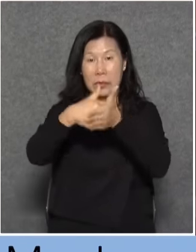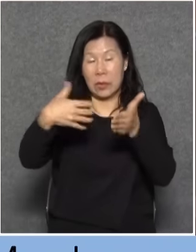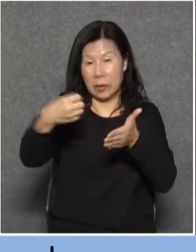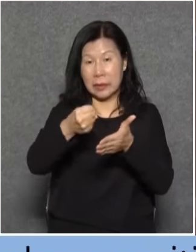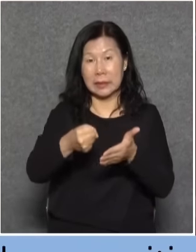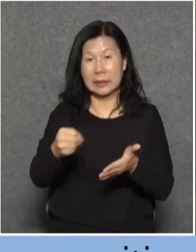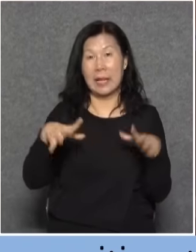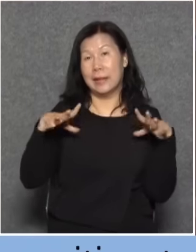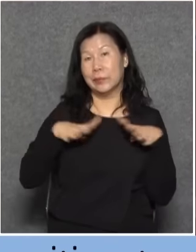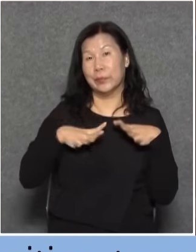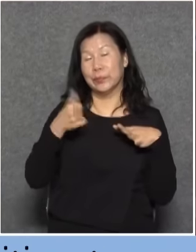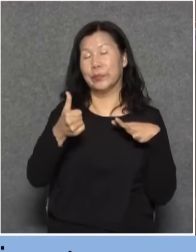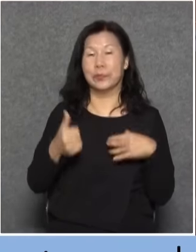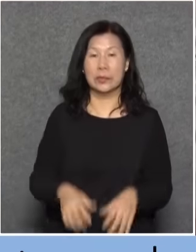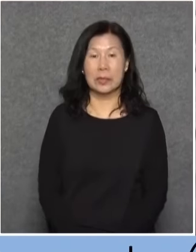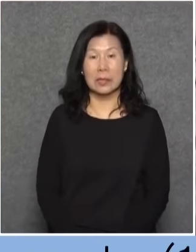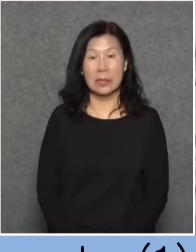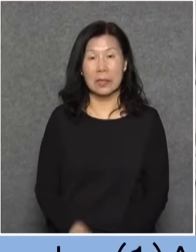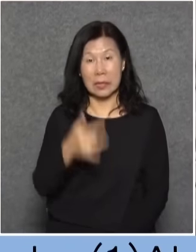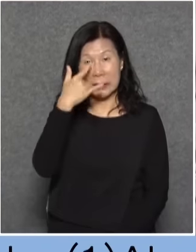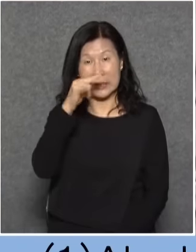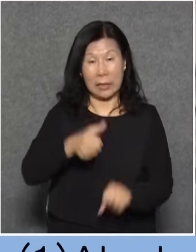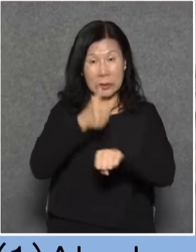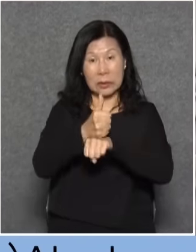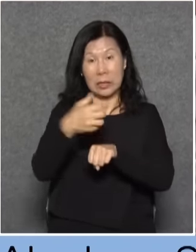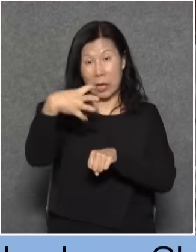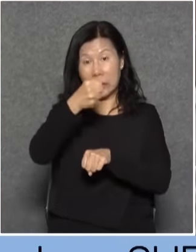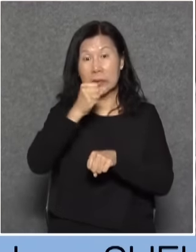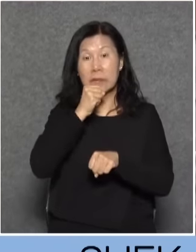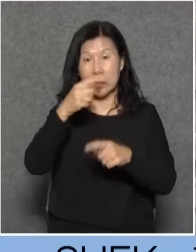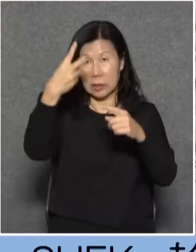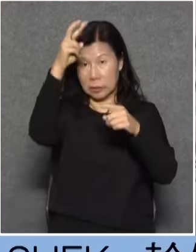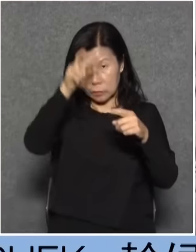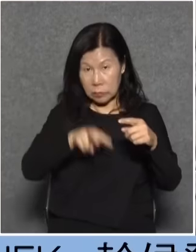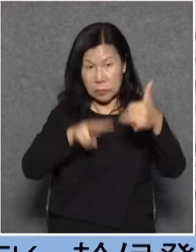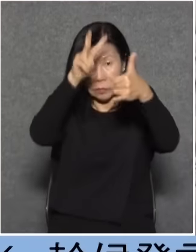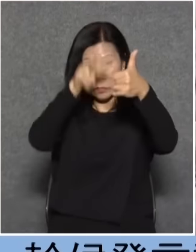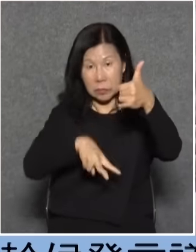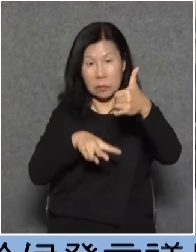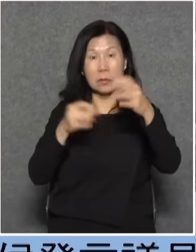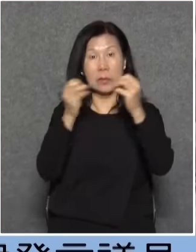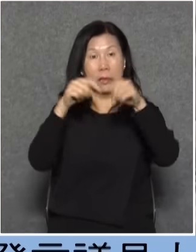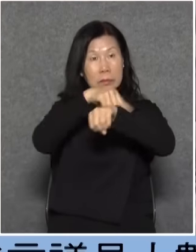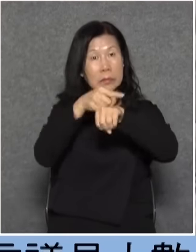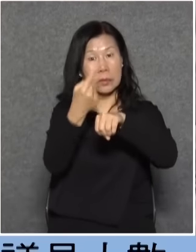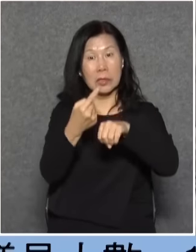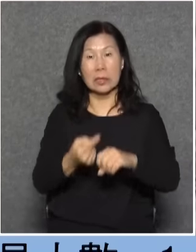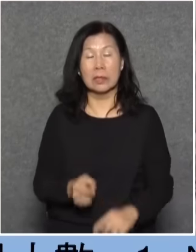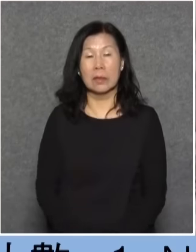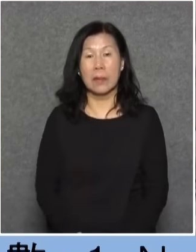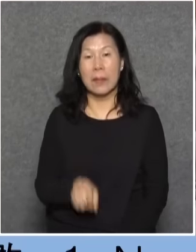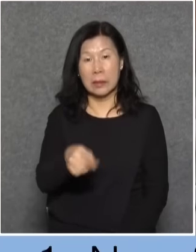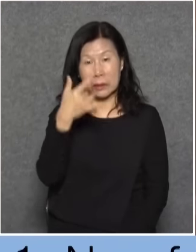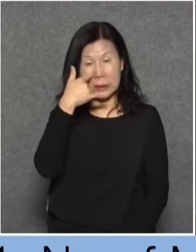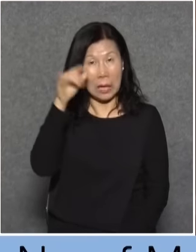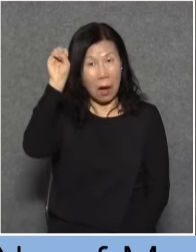你就輕鬆一點，是不是？但是這個新局長，喂大哥，我由頭看到落腳，跟他談了一個多小時，我真的對於這個所謂創